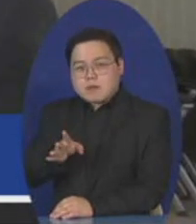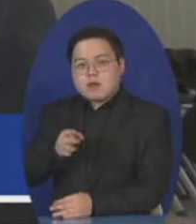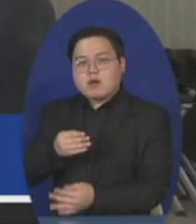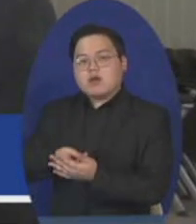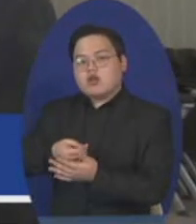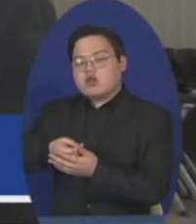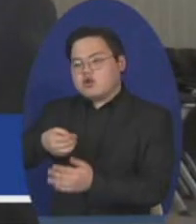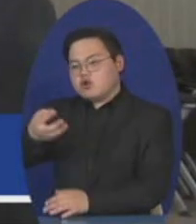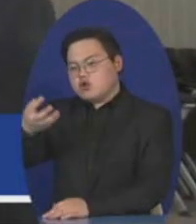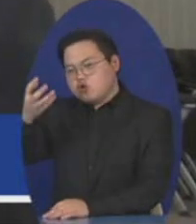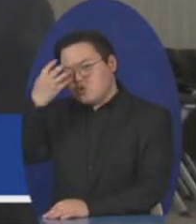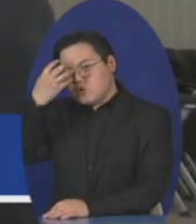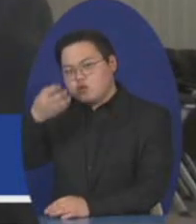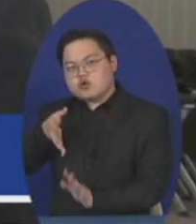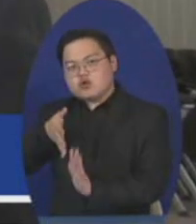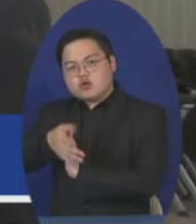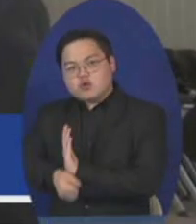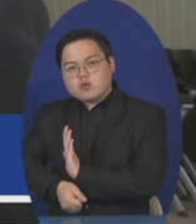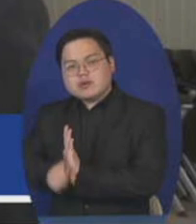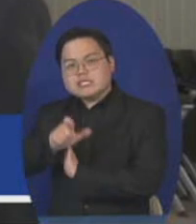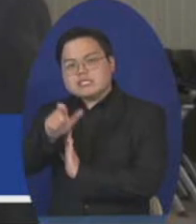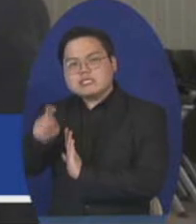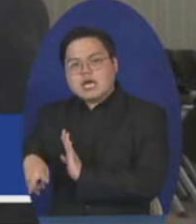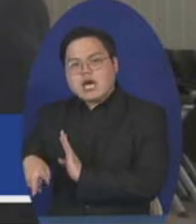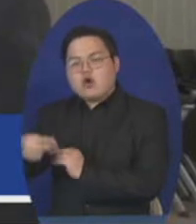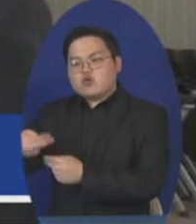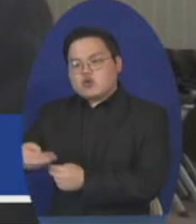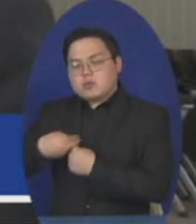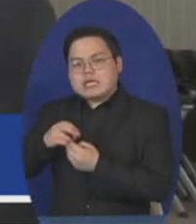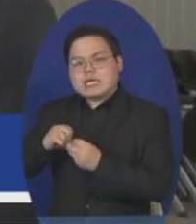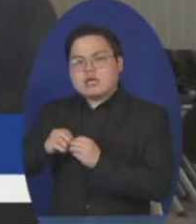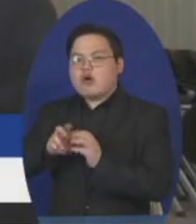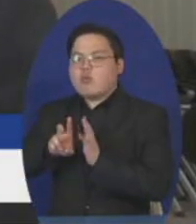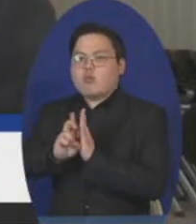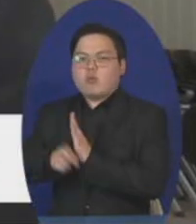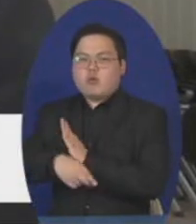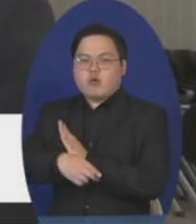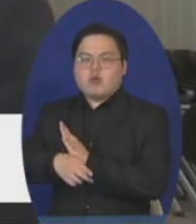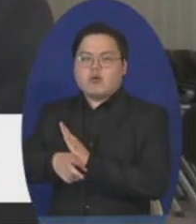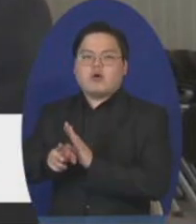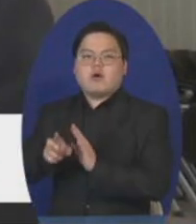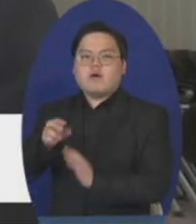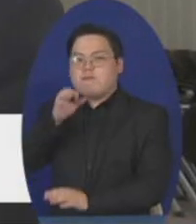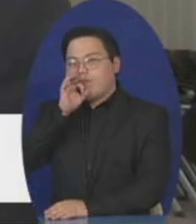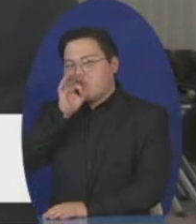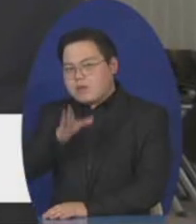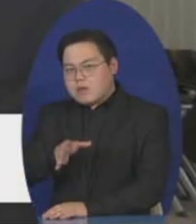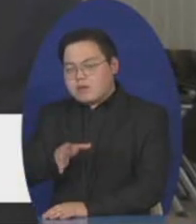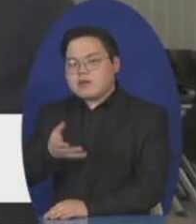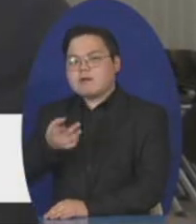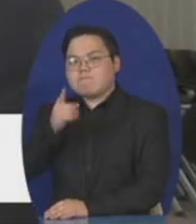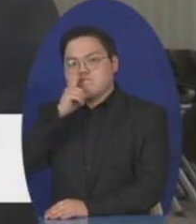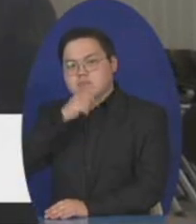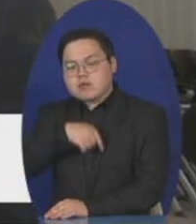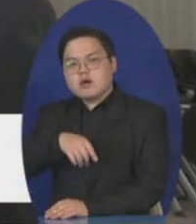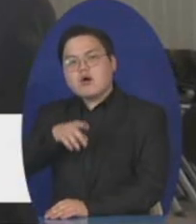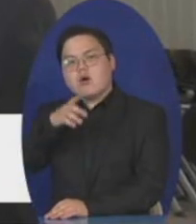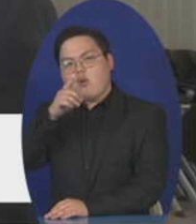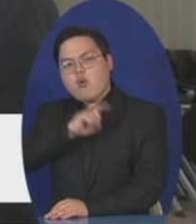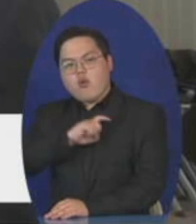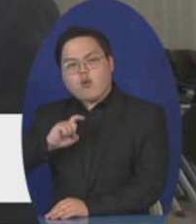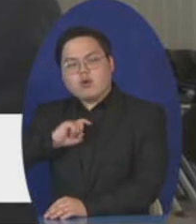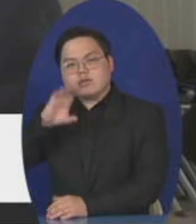зээл тусламжаар бол энийг хийгээд байгаа төдийлөн бас бололцоо нь бол баг. Тийм болохоор хувийн өвчлөлийн хөрөнгө оруулалт